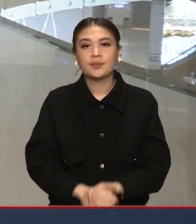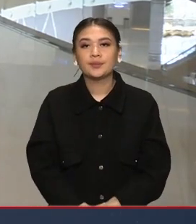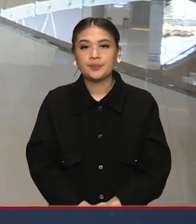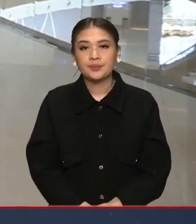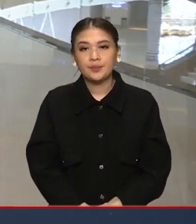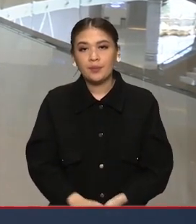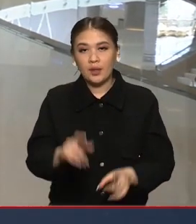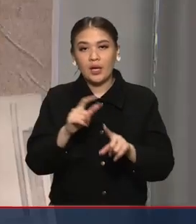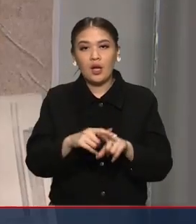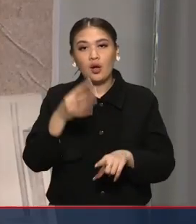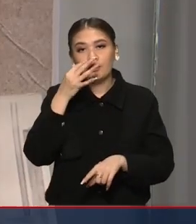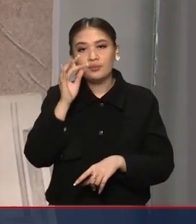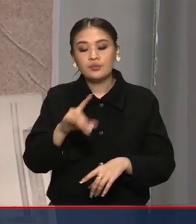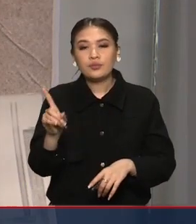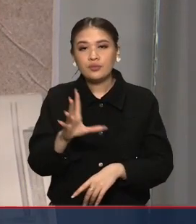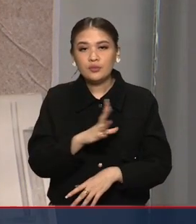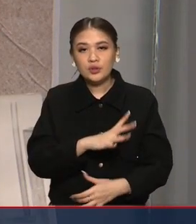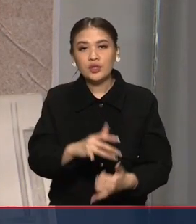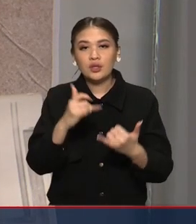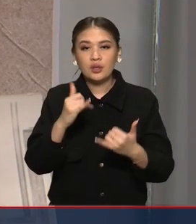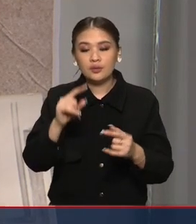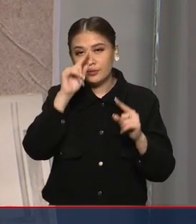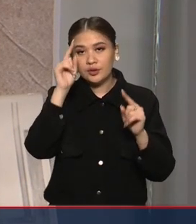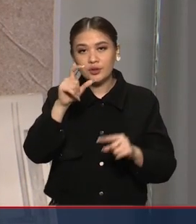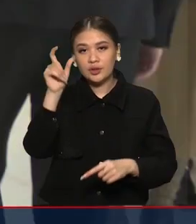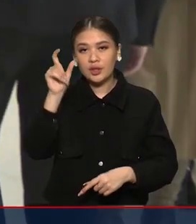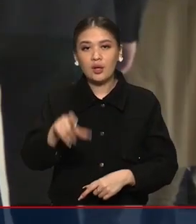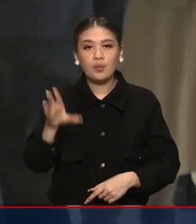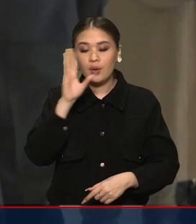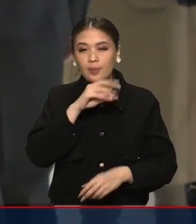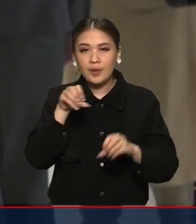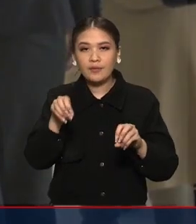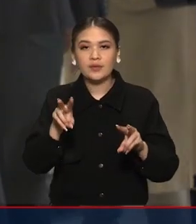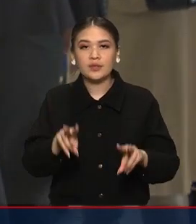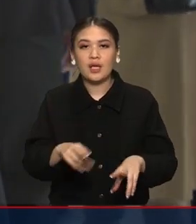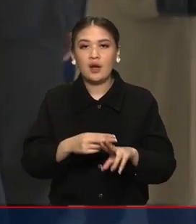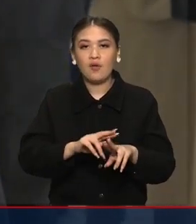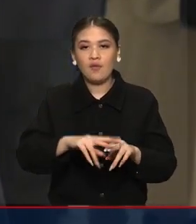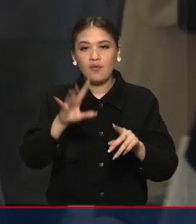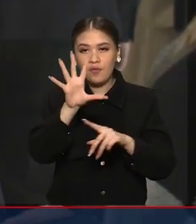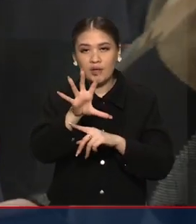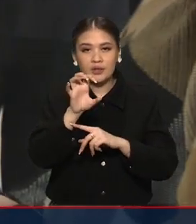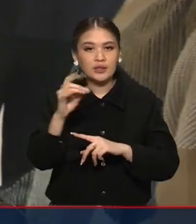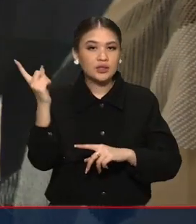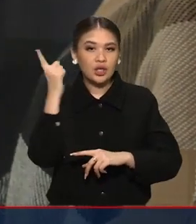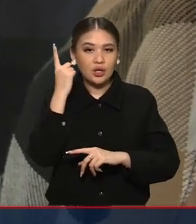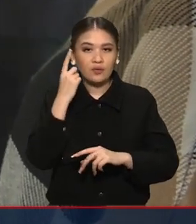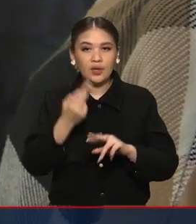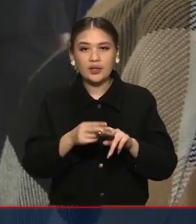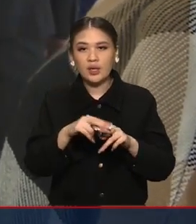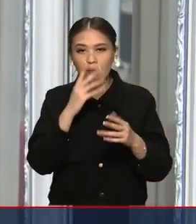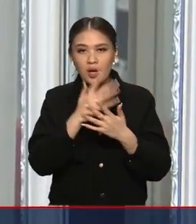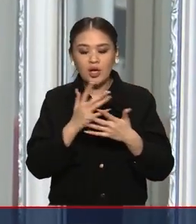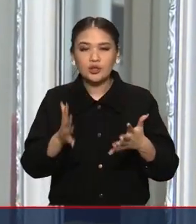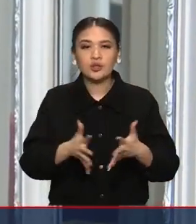По словам экспертов, то, что сейчас современный человек может профессионально фотографировать даже с телефона, это результат